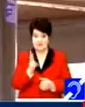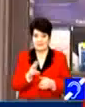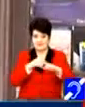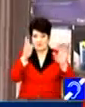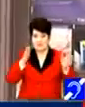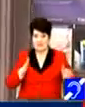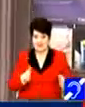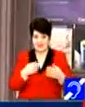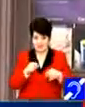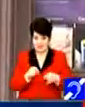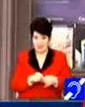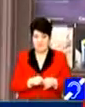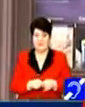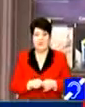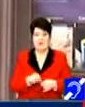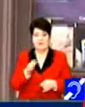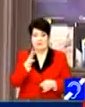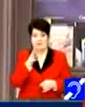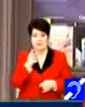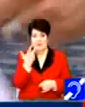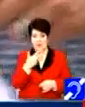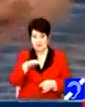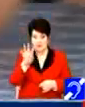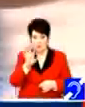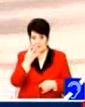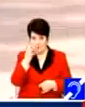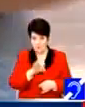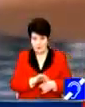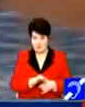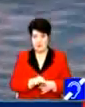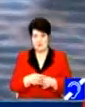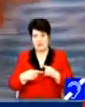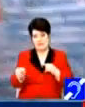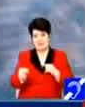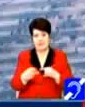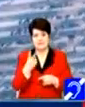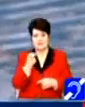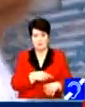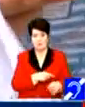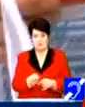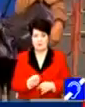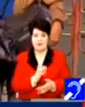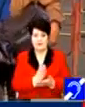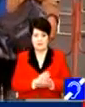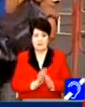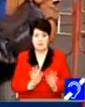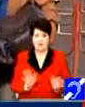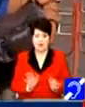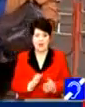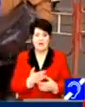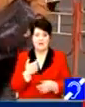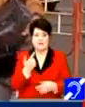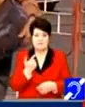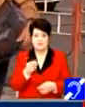gherete din municipiul Chișinău, doar 4% din ele respectă această distanță de 200 de metri de la instituțiile medico-sanitare